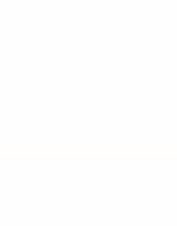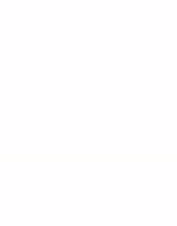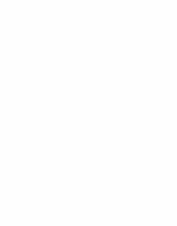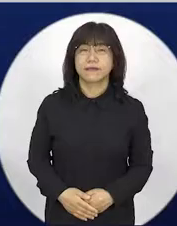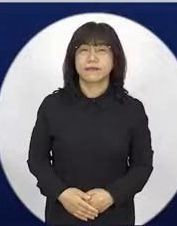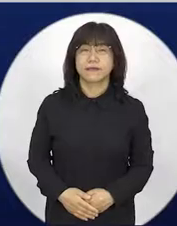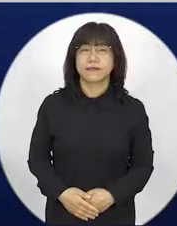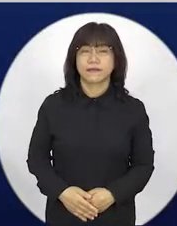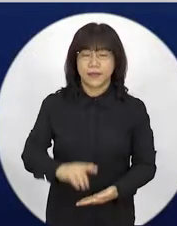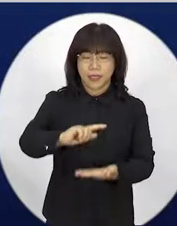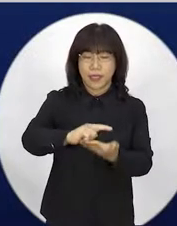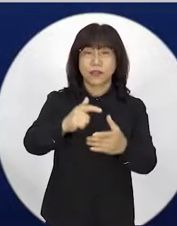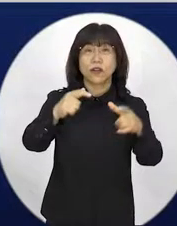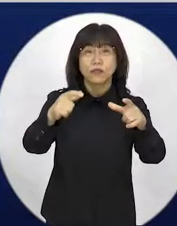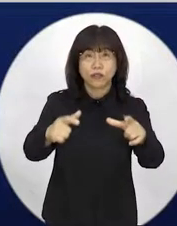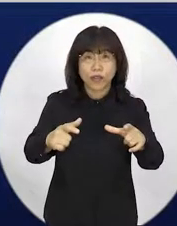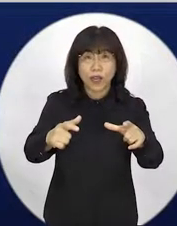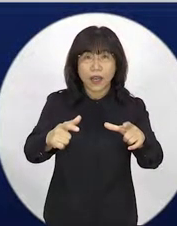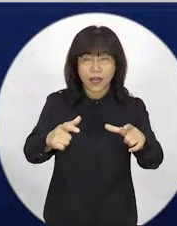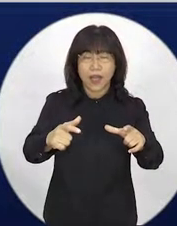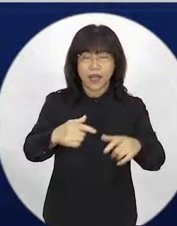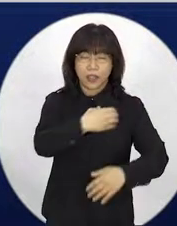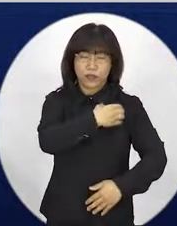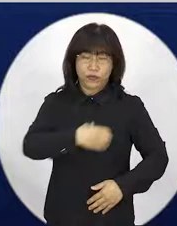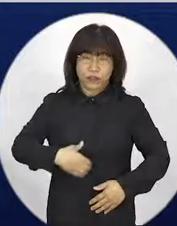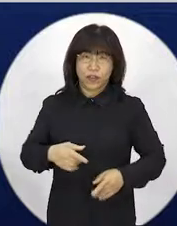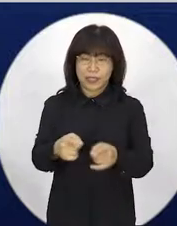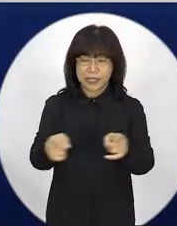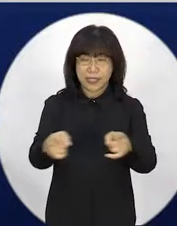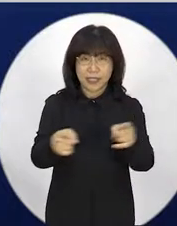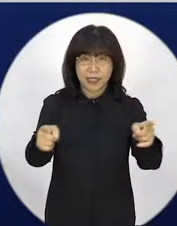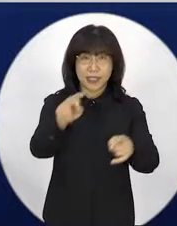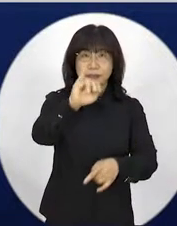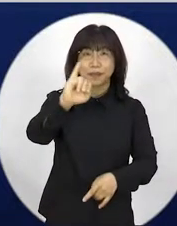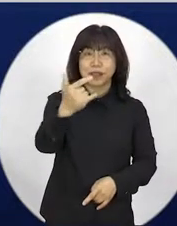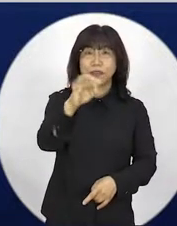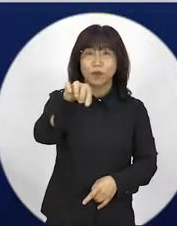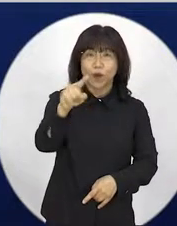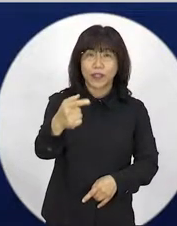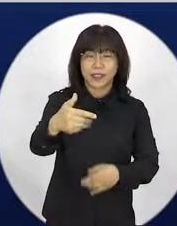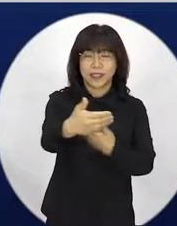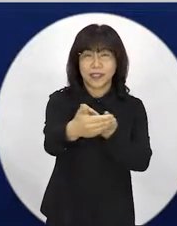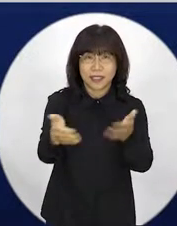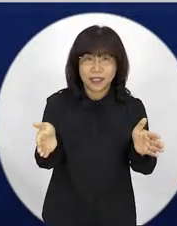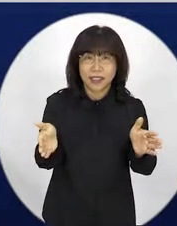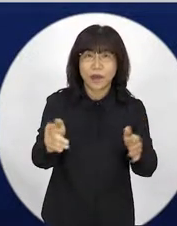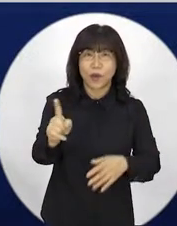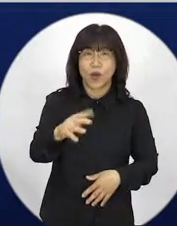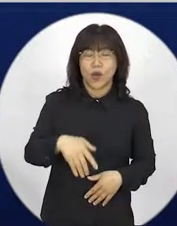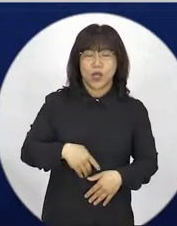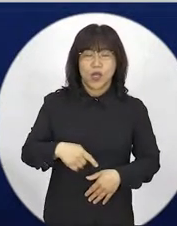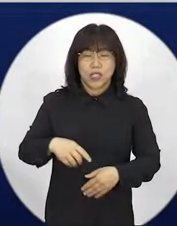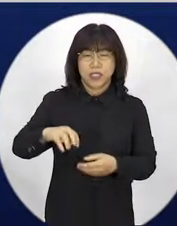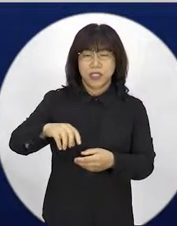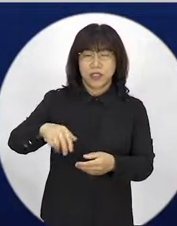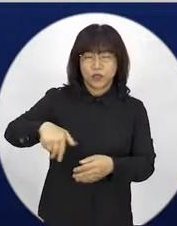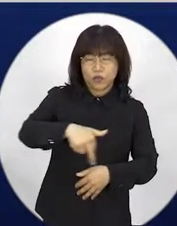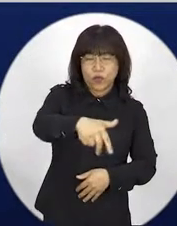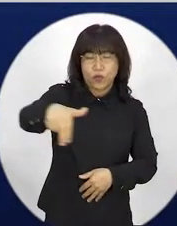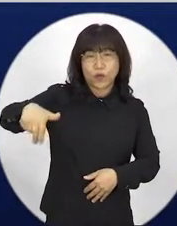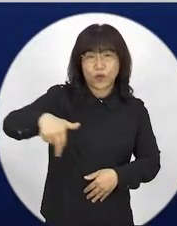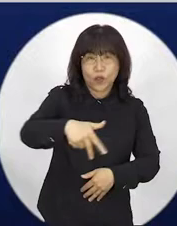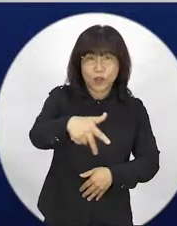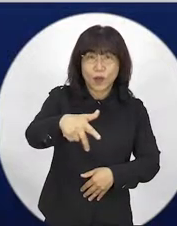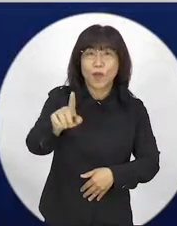여행가는 달 강서구가 청사 1층 민원실 을 스스로 돌아다니며 청사 홍보와 안내 서비스를 담당할 인공지능